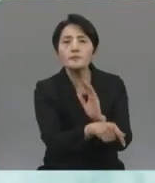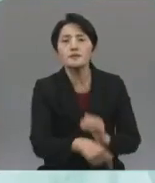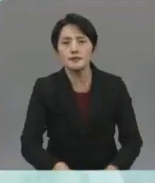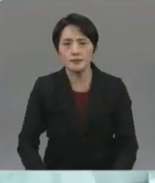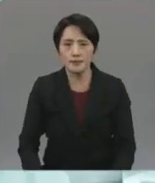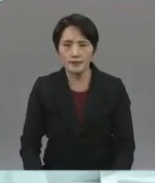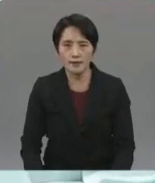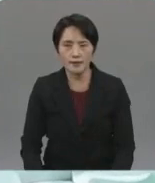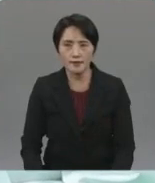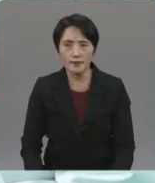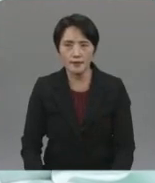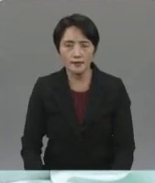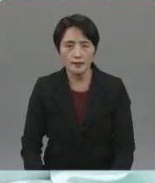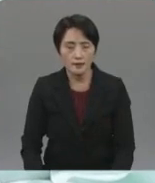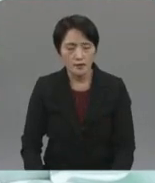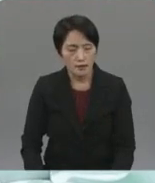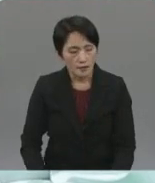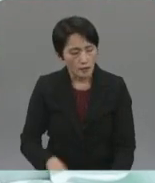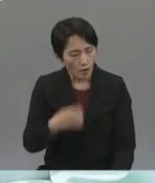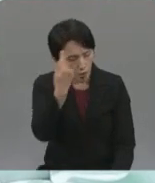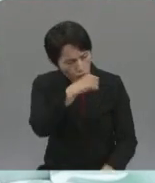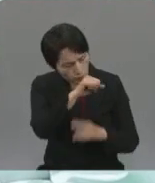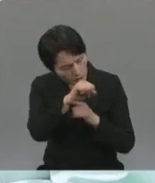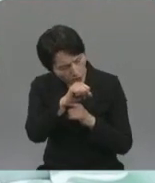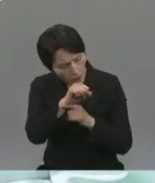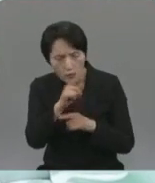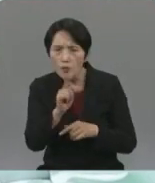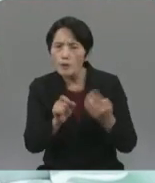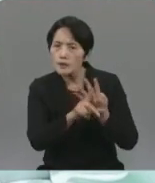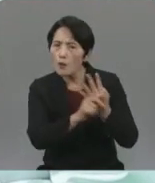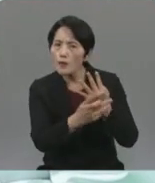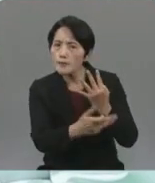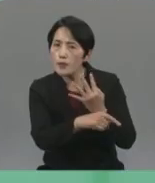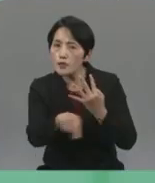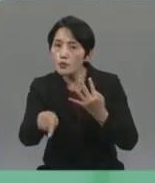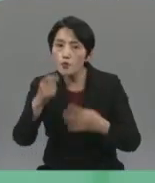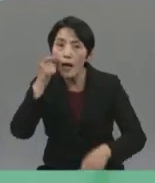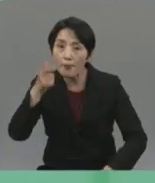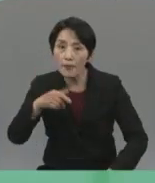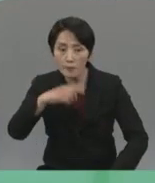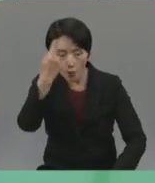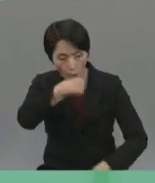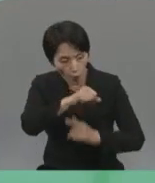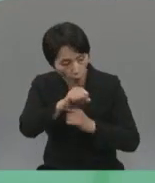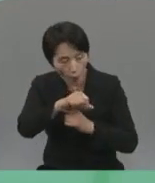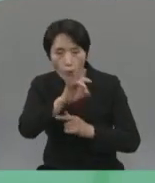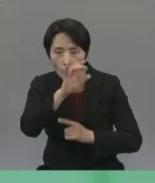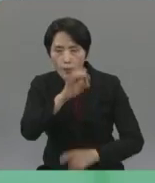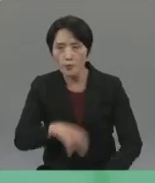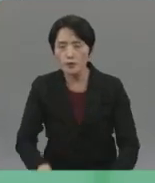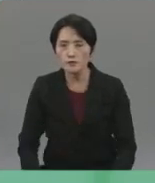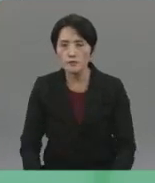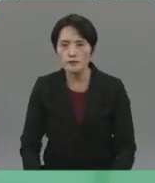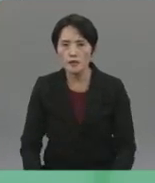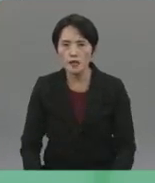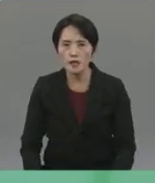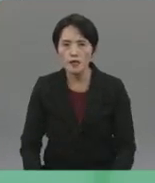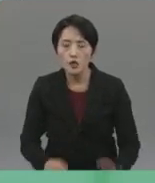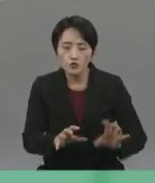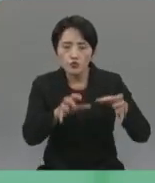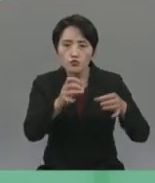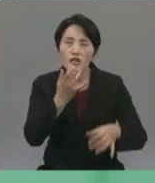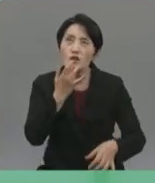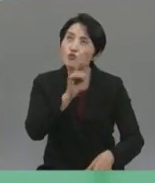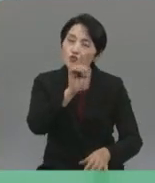как сообщила 17 мая агентство ацтаку насмотрел военные разведывательный спутник номер один который находится